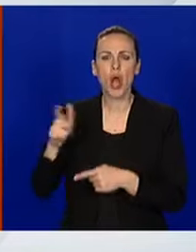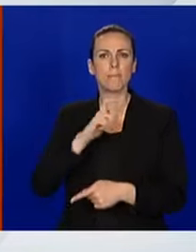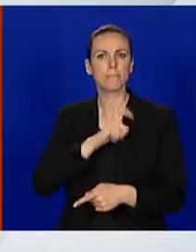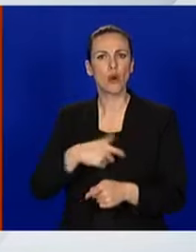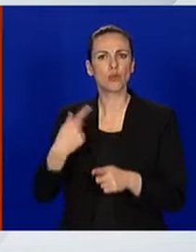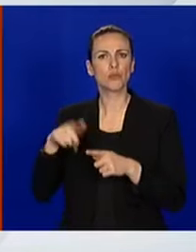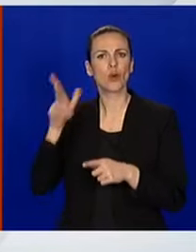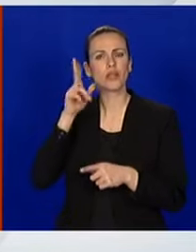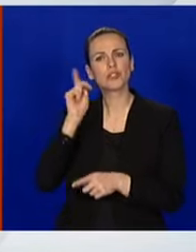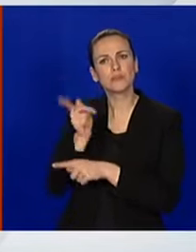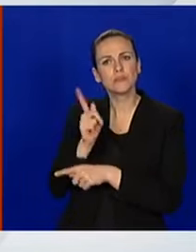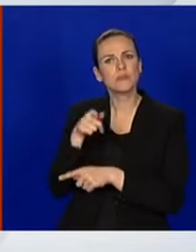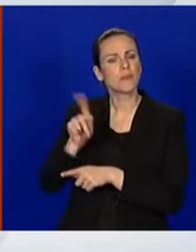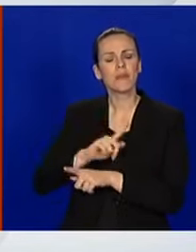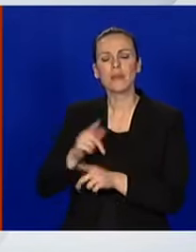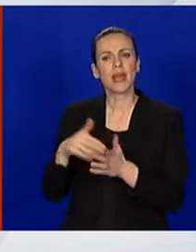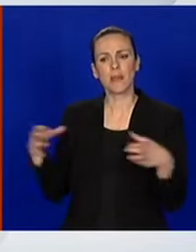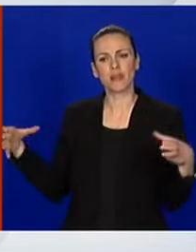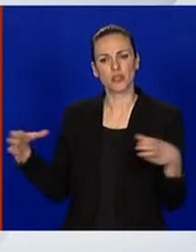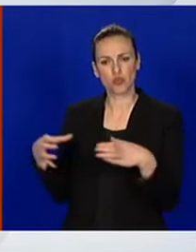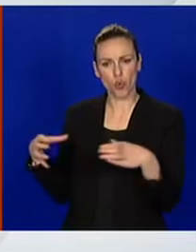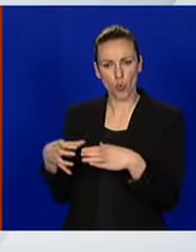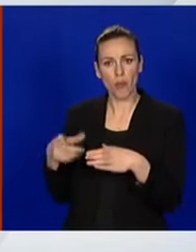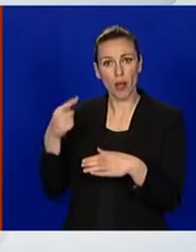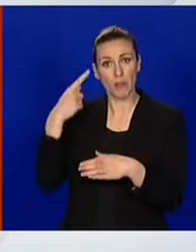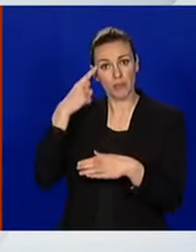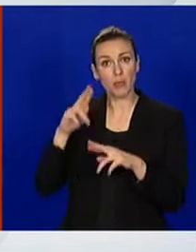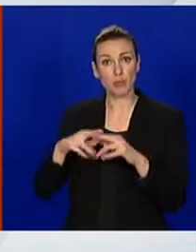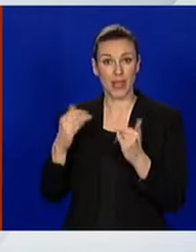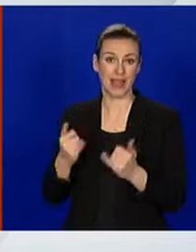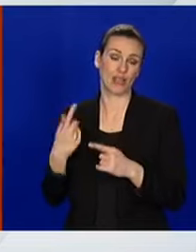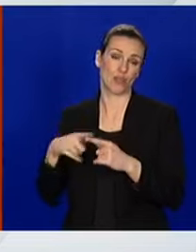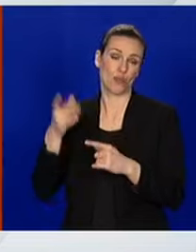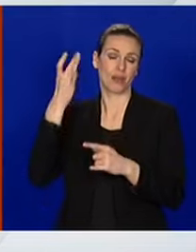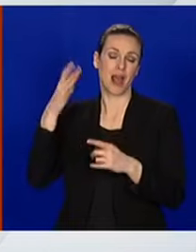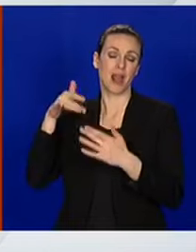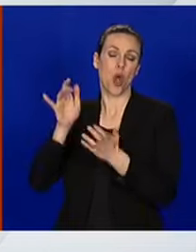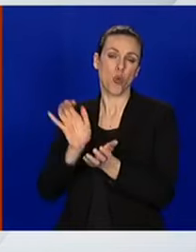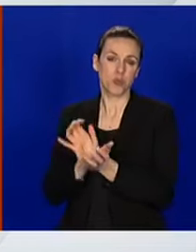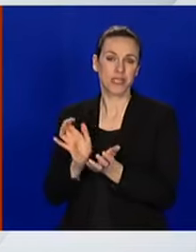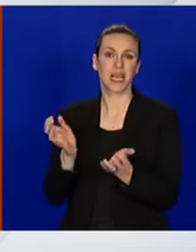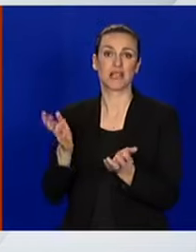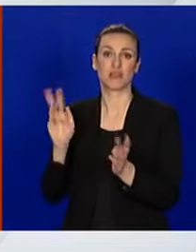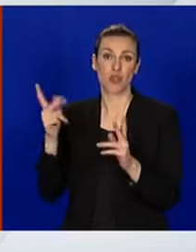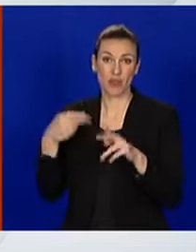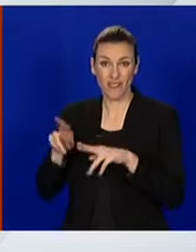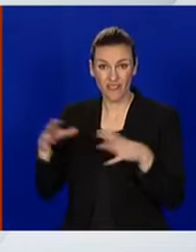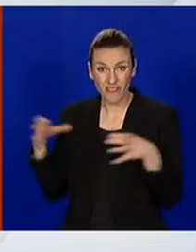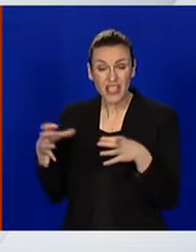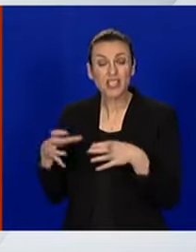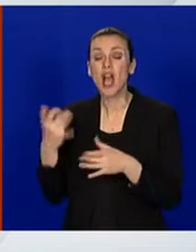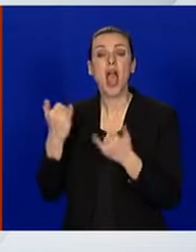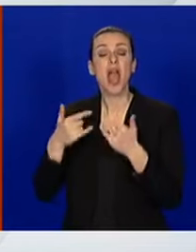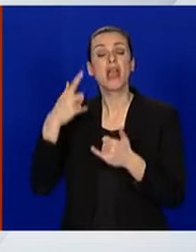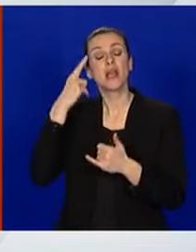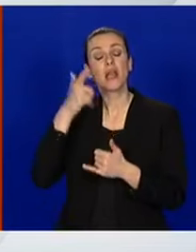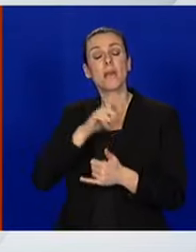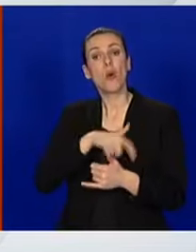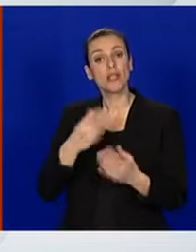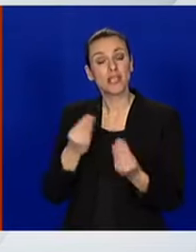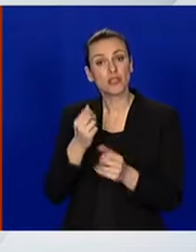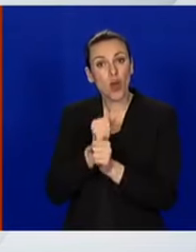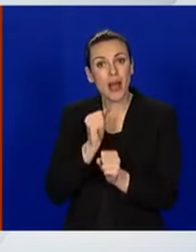htjeli upozoriti da se ne trebaju okupljati. Očekujete li da će danas, obzirom da je blagdan, možda biti više takvih okupljanja, i provodi li policija shodno tome